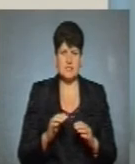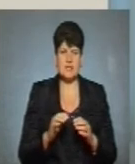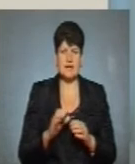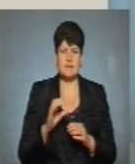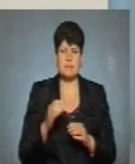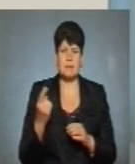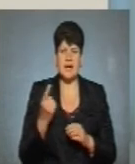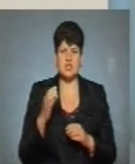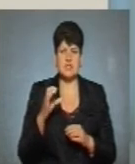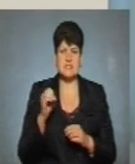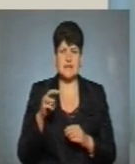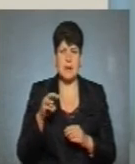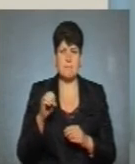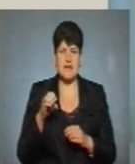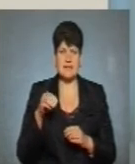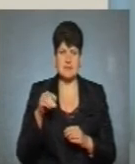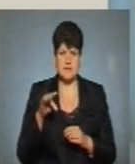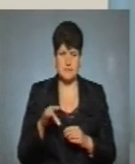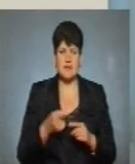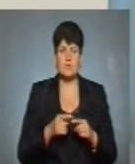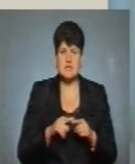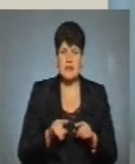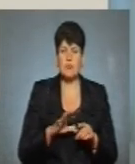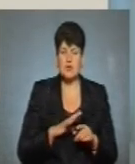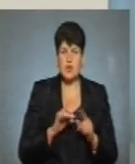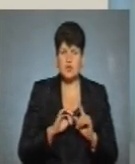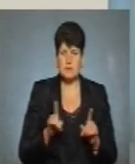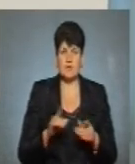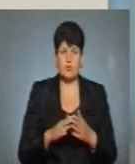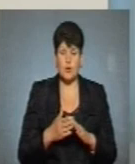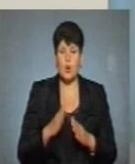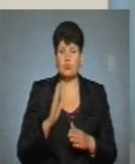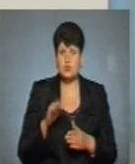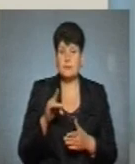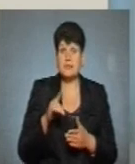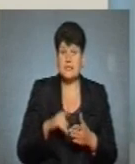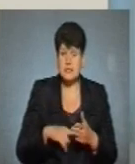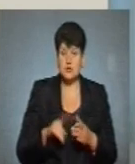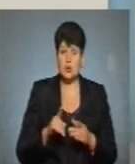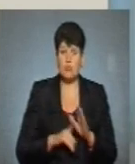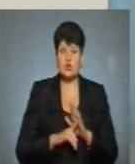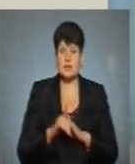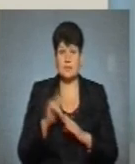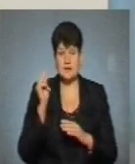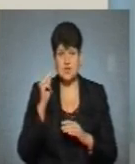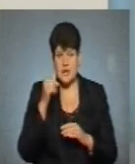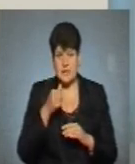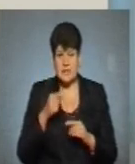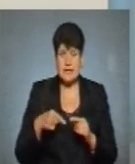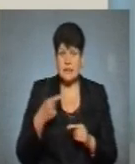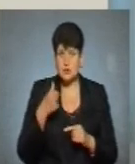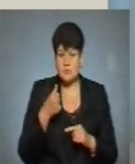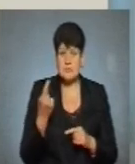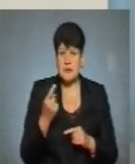семестрові, перший семестр, тому що це були особливі умови. Будемо надіятися, що почнемо навчальний рік наступного року з